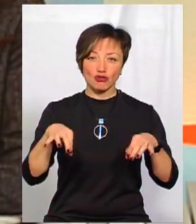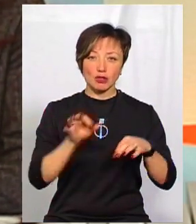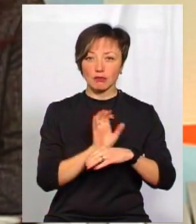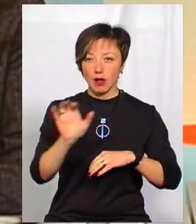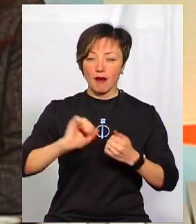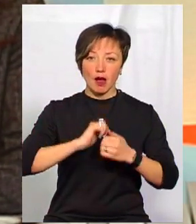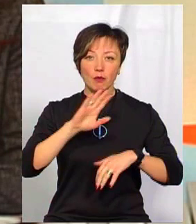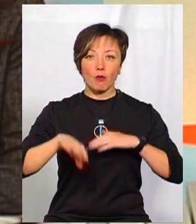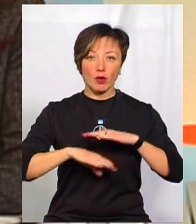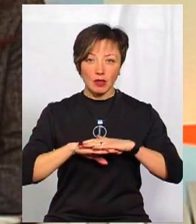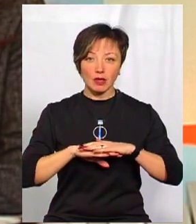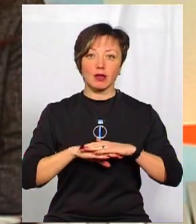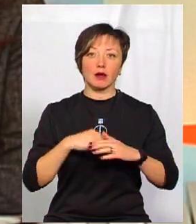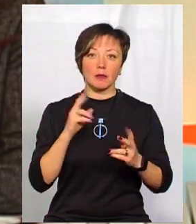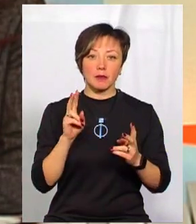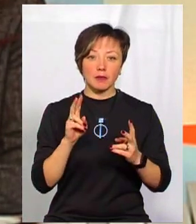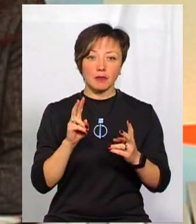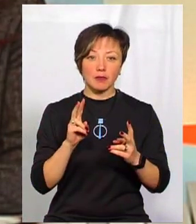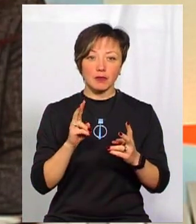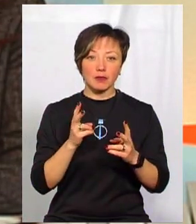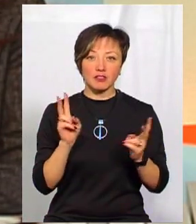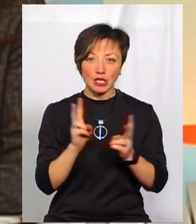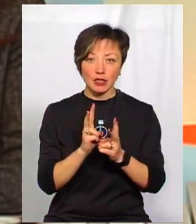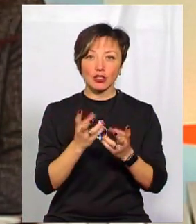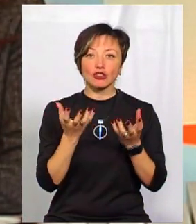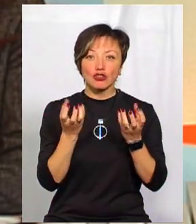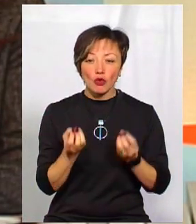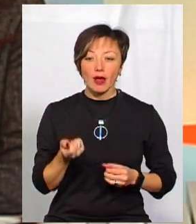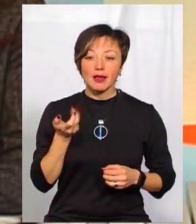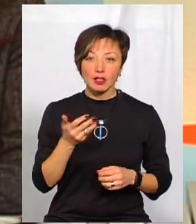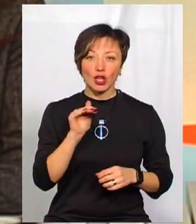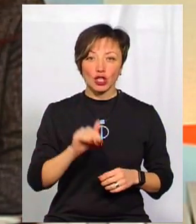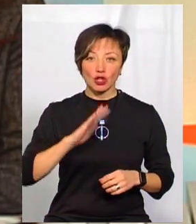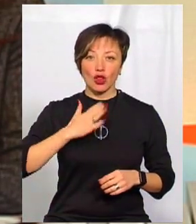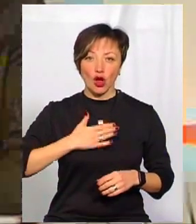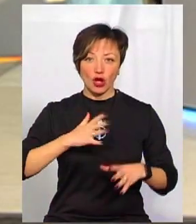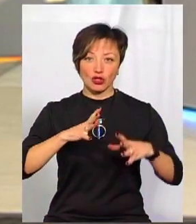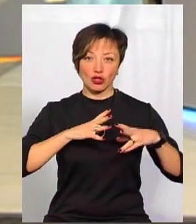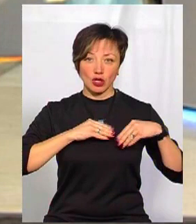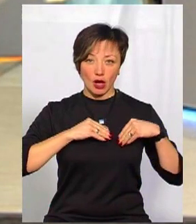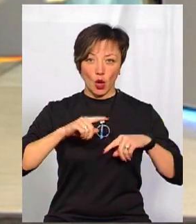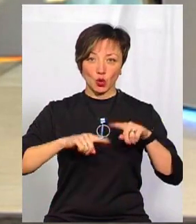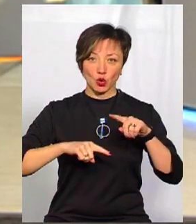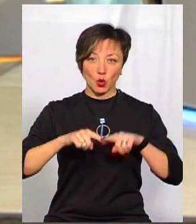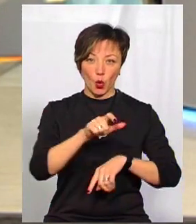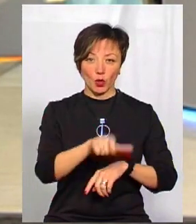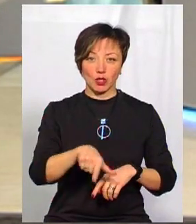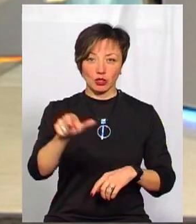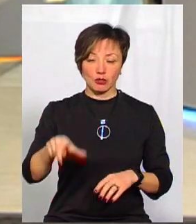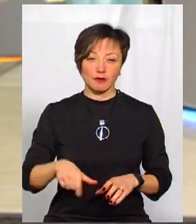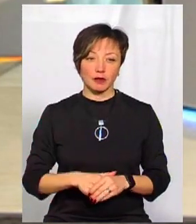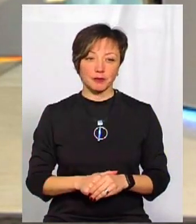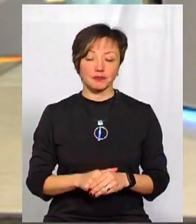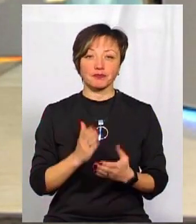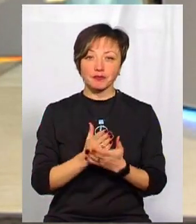город Кам'янець-Подільський, где мы встретили еще несколько тысяч наших соотечественников». Тобто є свідчення,